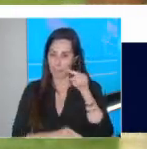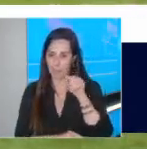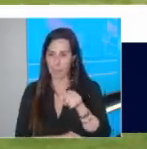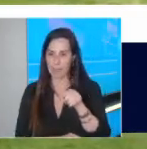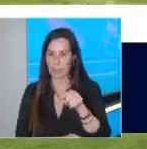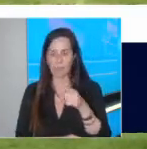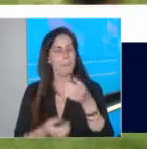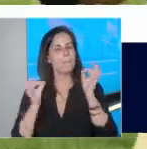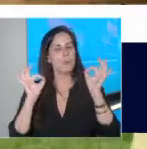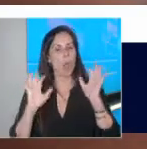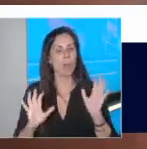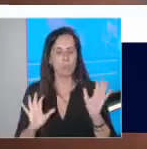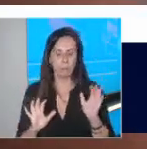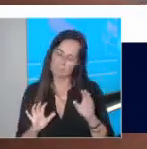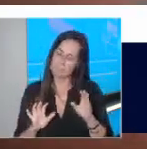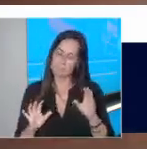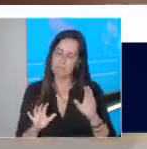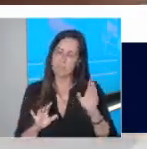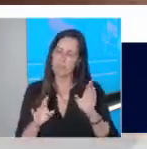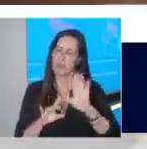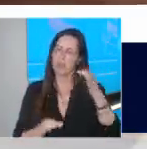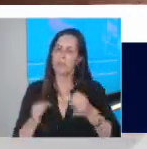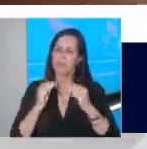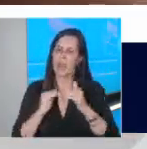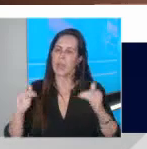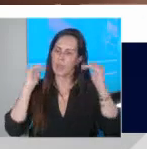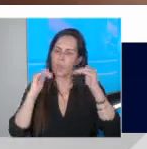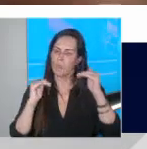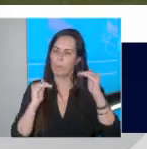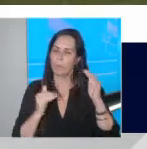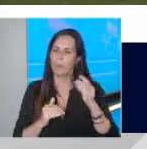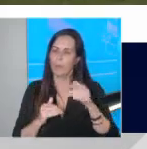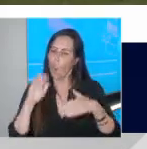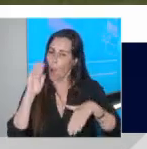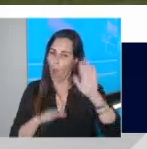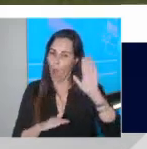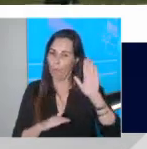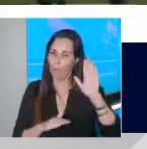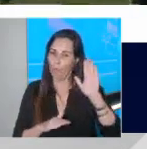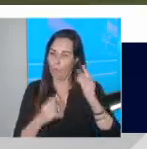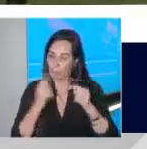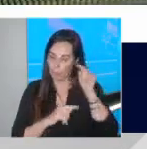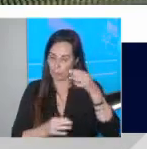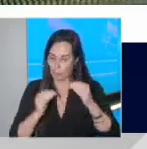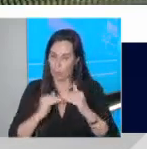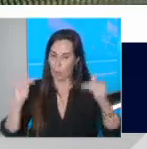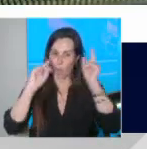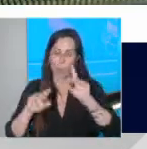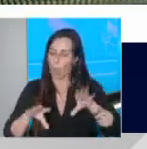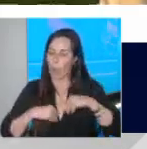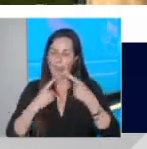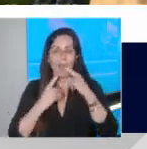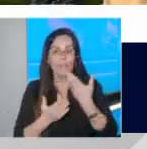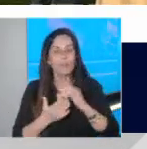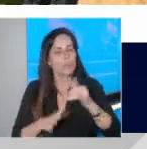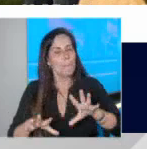כך מיוחד, כמו כל המקרים שבית משפט העליון מוכן לפסוק, הרי הרוב המוחד של המקרים שמגיעים אליו הוא לא מוכן לדון בהם, אבל